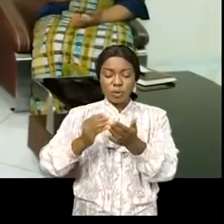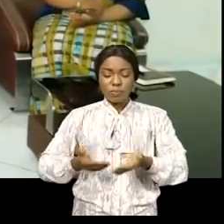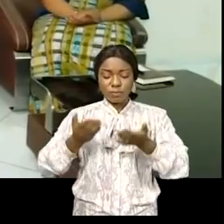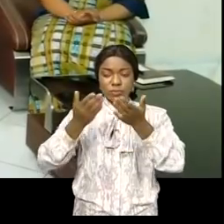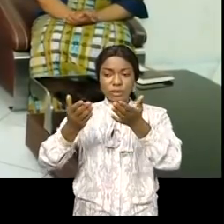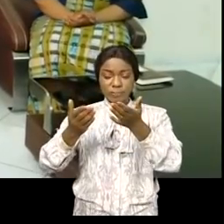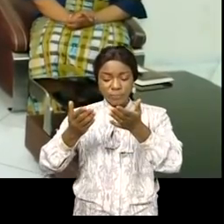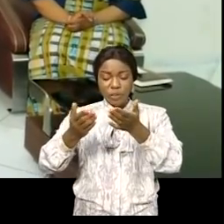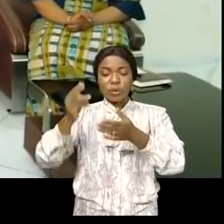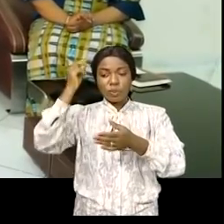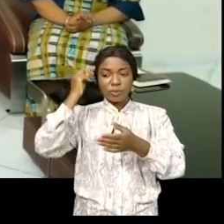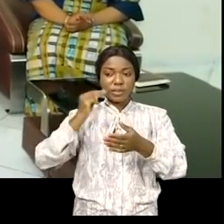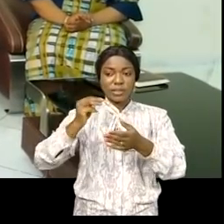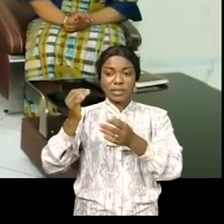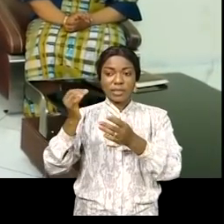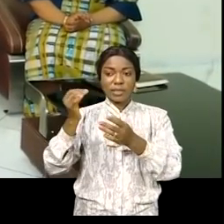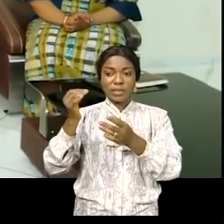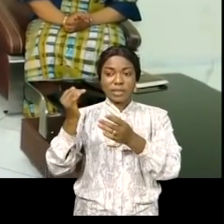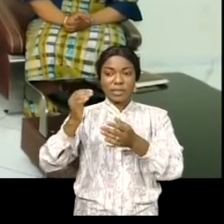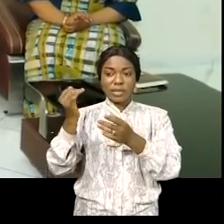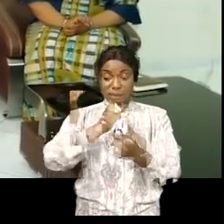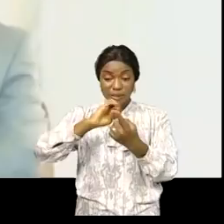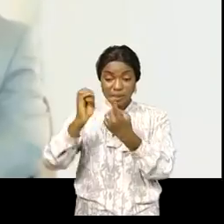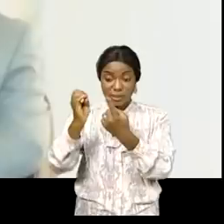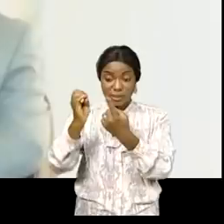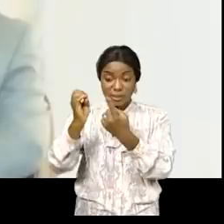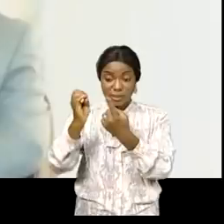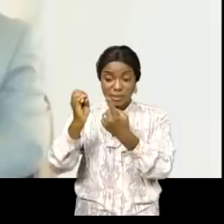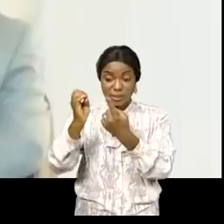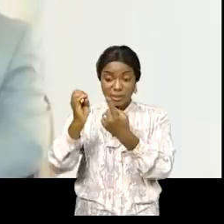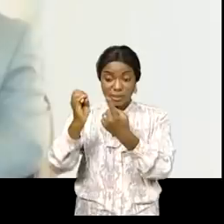Arts et Patrimoine des activités culturelles avant les cérémonies